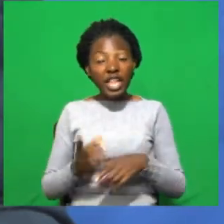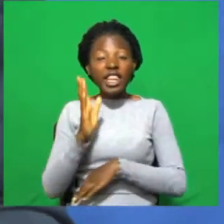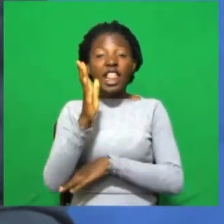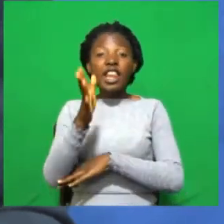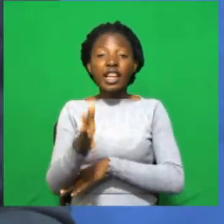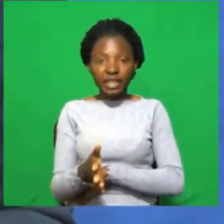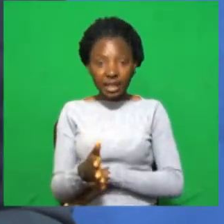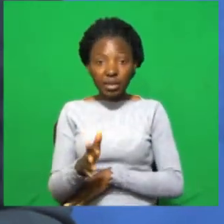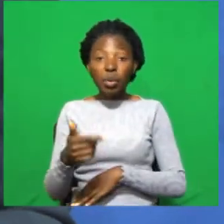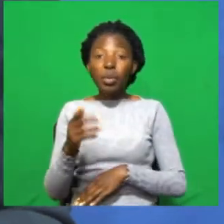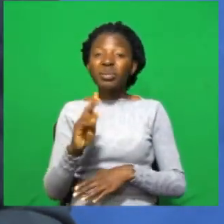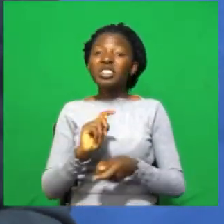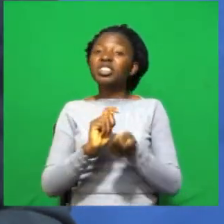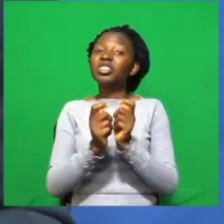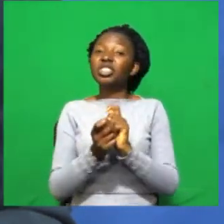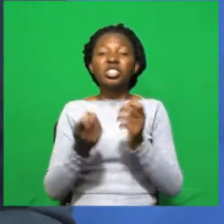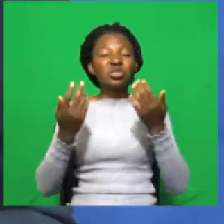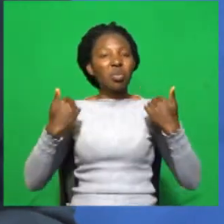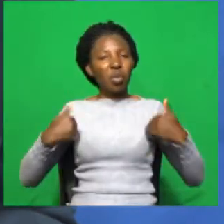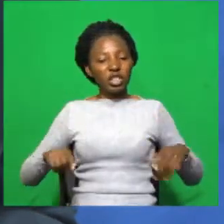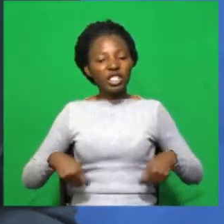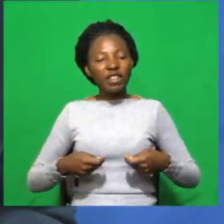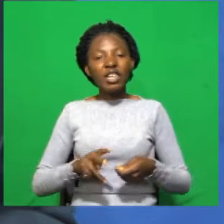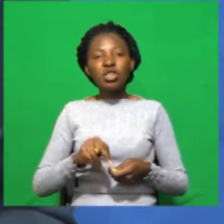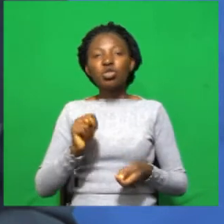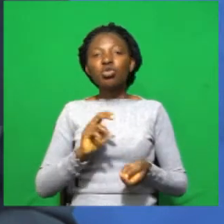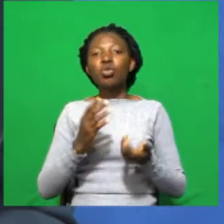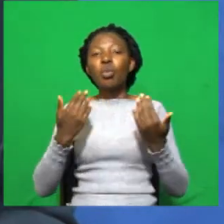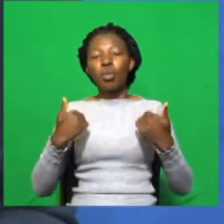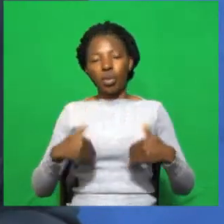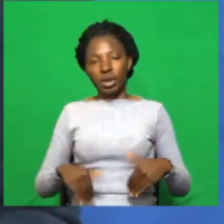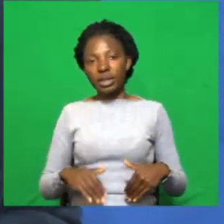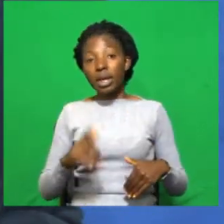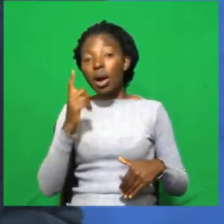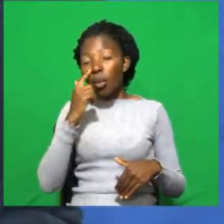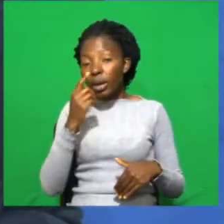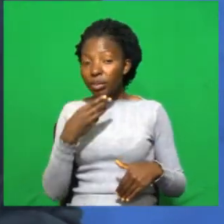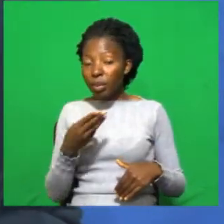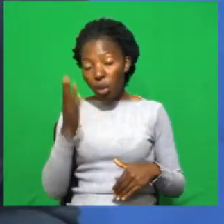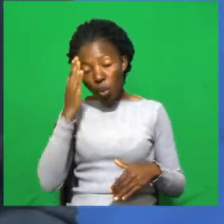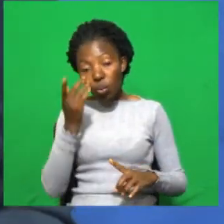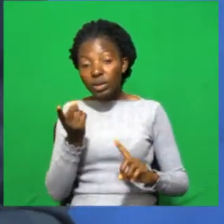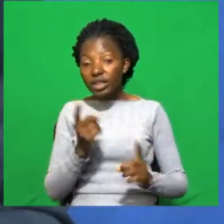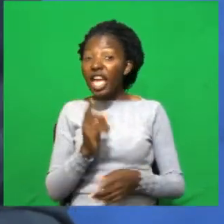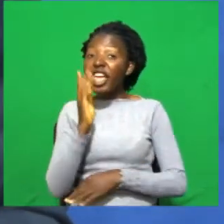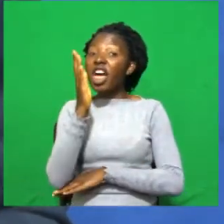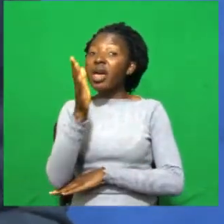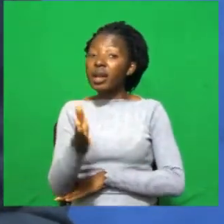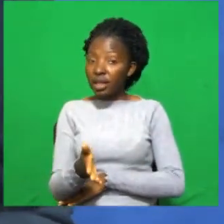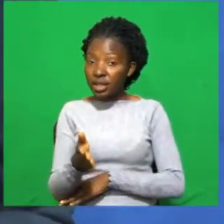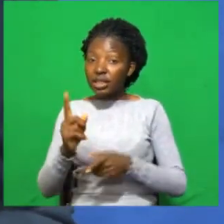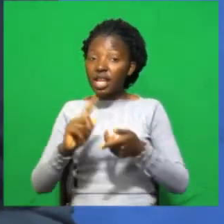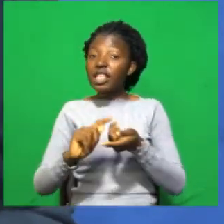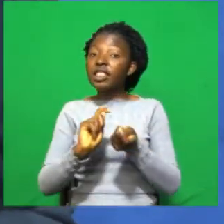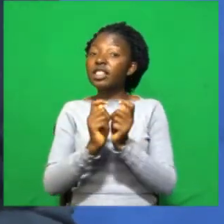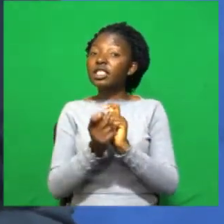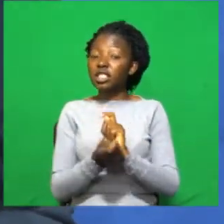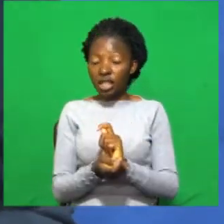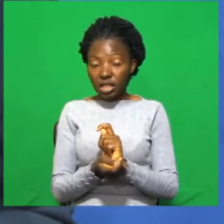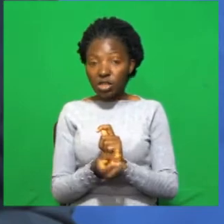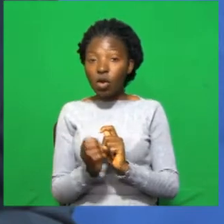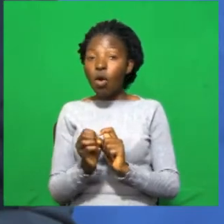vanenge vachichinjwawo kupiwa muviri munyowani. Kumuka kwevatsvene vakafa nekuchinjwa